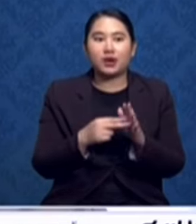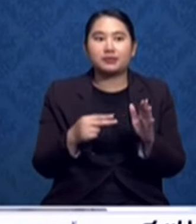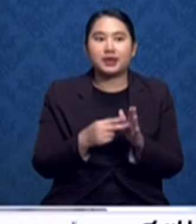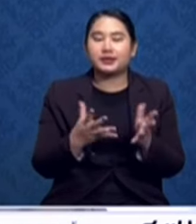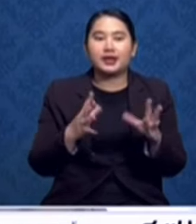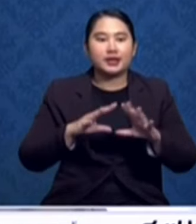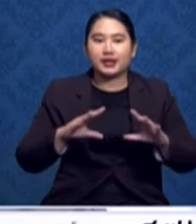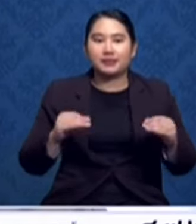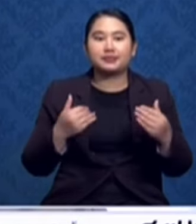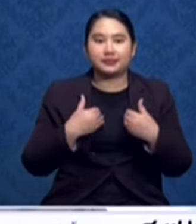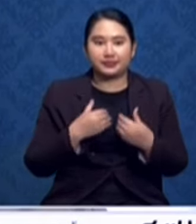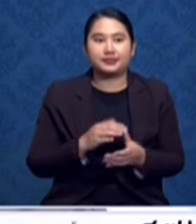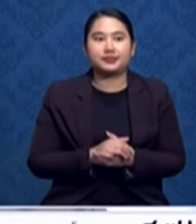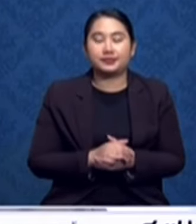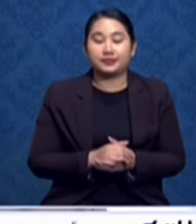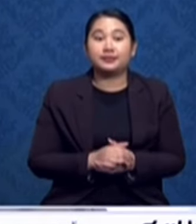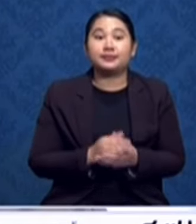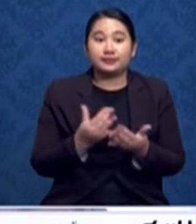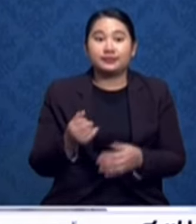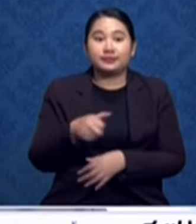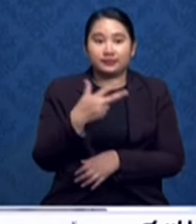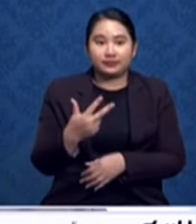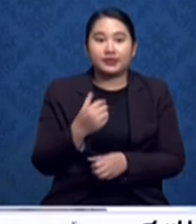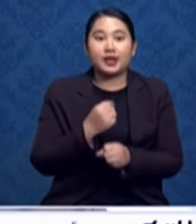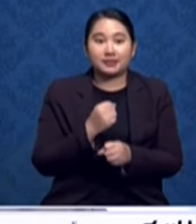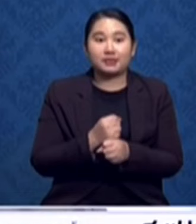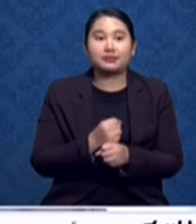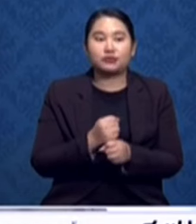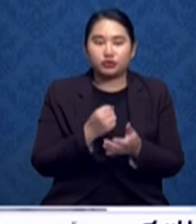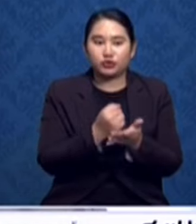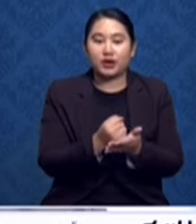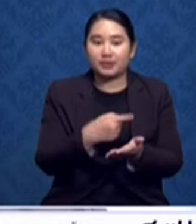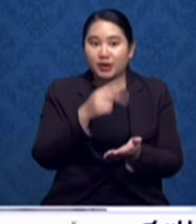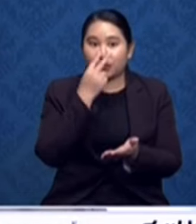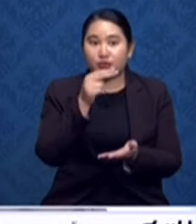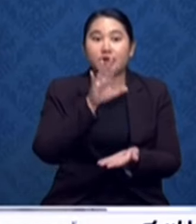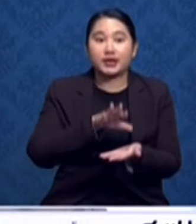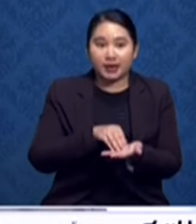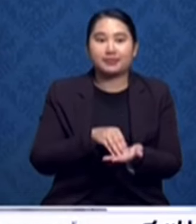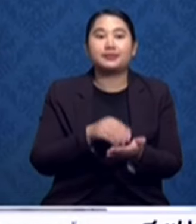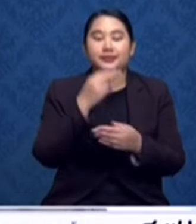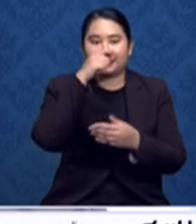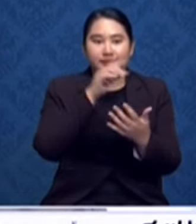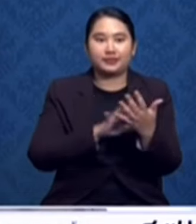สูญพันธุ์ในเร็ววันก็อย่างน้อยไทย PBS ก็ถ้ามันจะสูญพันธุ์จริงๆก็ช่วยไปบันทึกประวัติศาสตร์ว่าประ